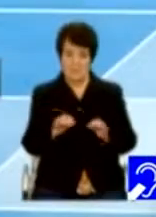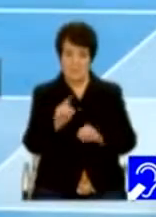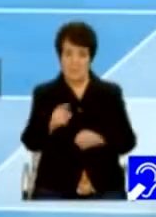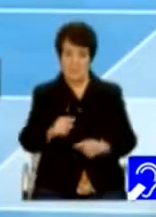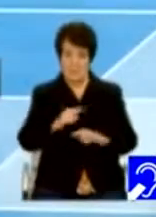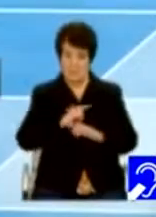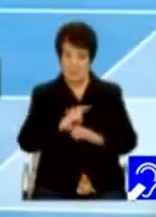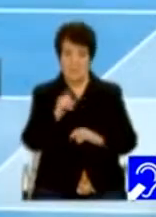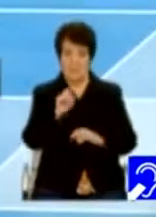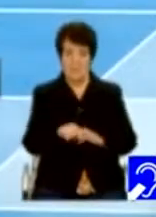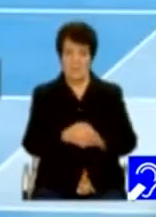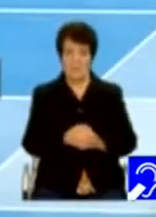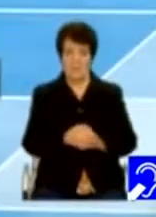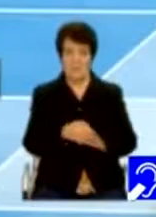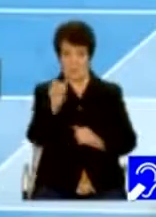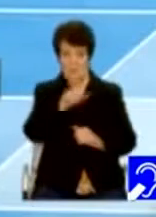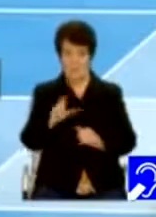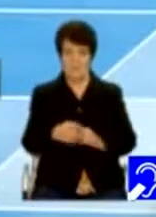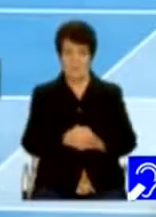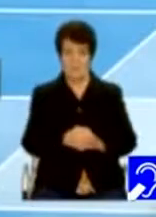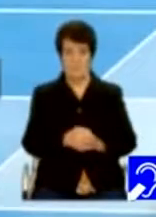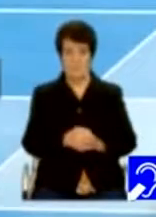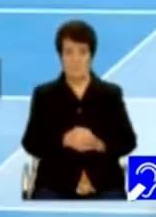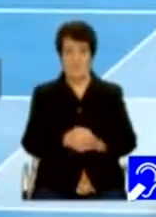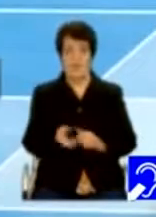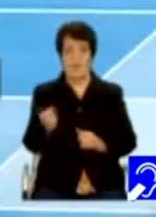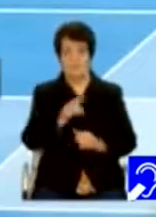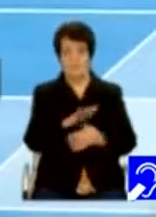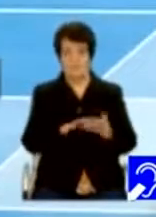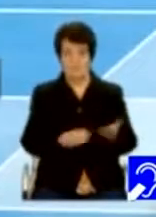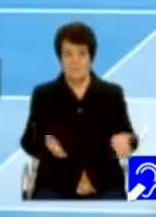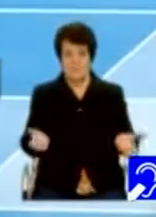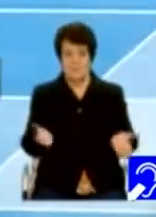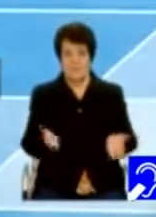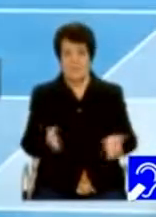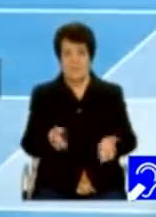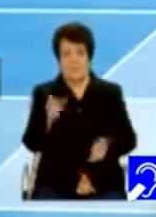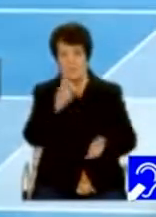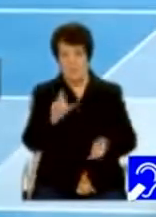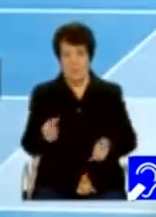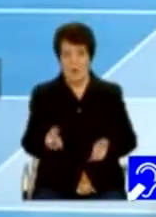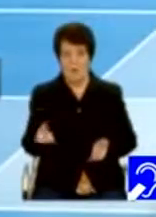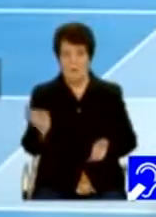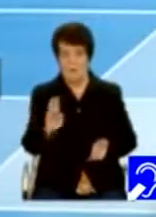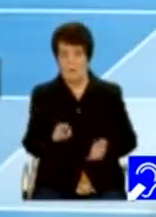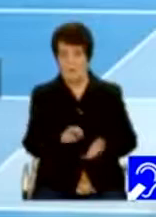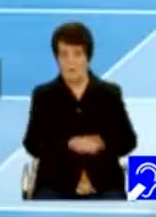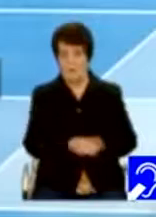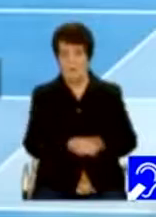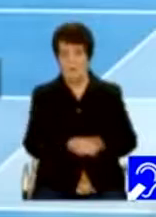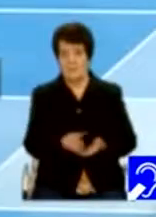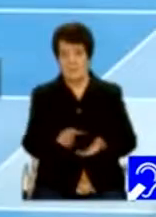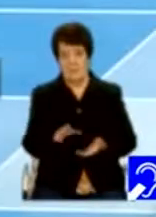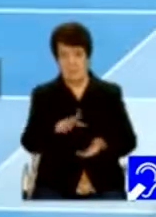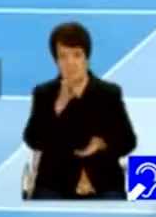final către telespectatori. Văd că se dezamăgită, ați fi vrut să mai continue. Poate că și telespectatori ar fi vrut să mai continue, pentru că a fost o emisiune vie,